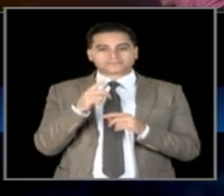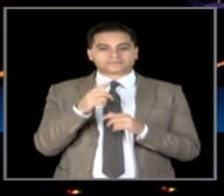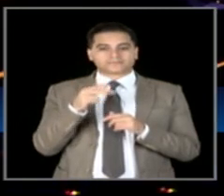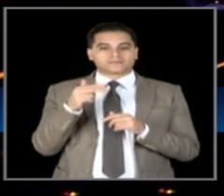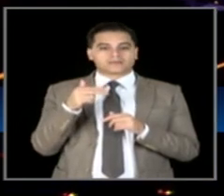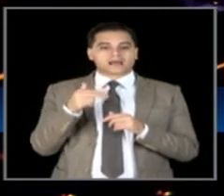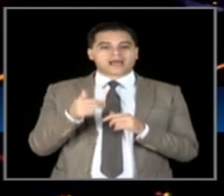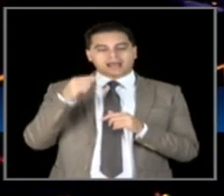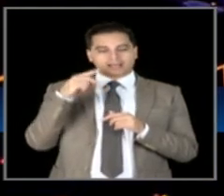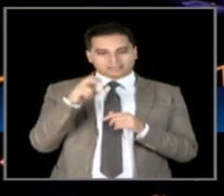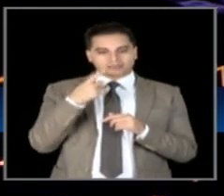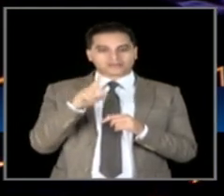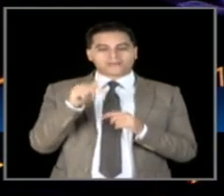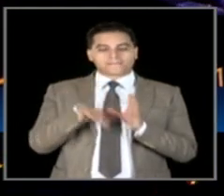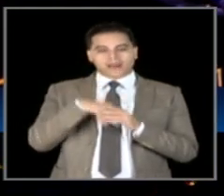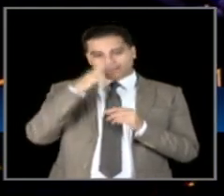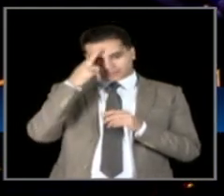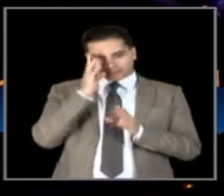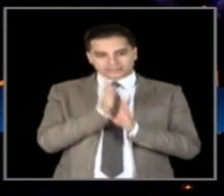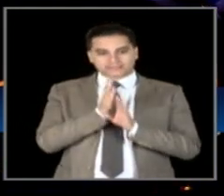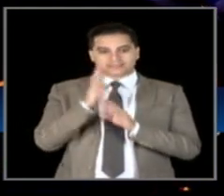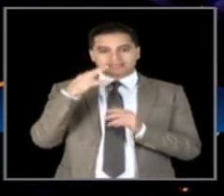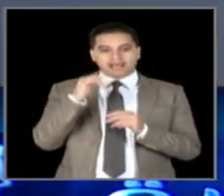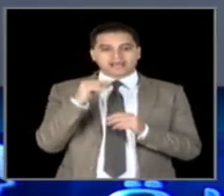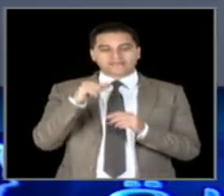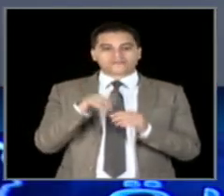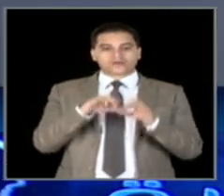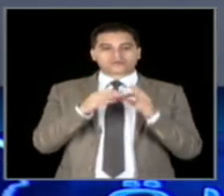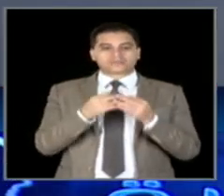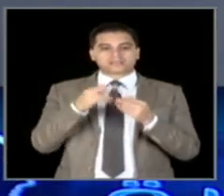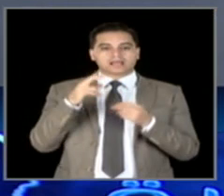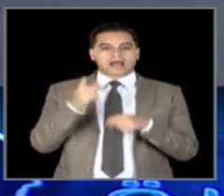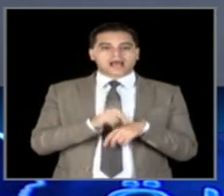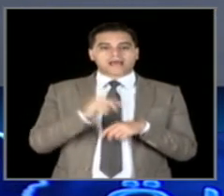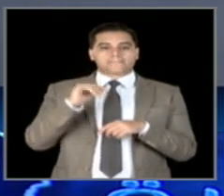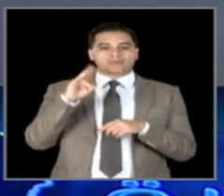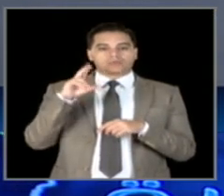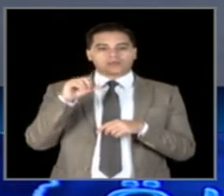غادة سمان. صح. من قام بدور سعيد في مسلسل عائلة الحاج متولي؟